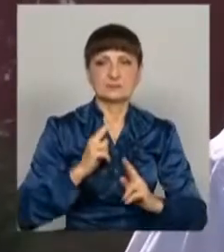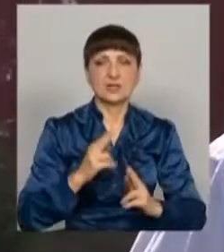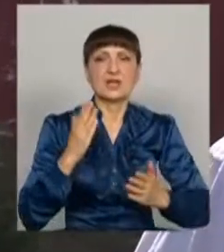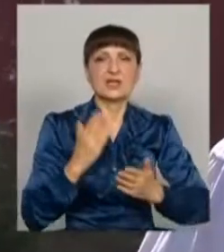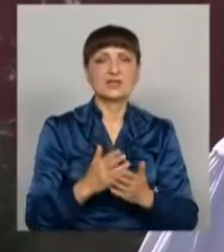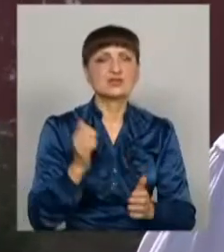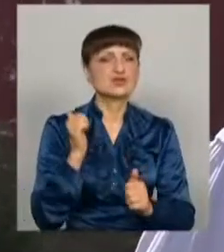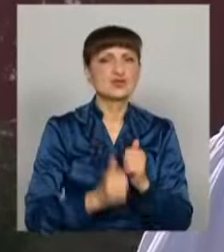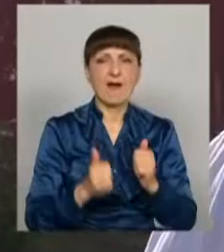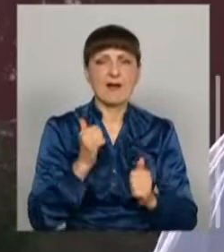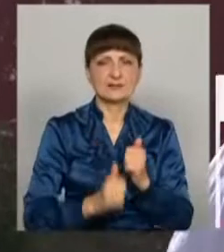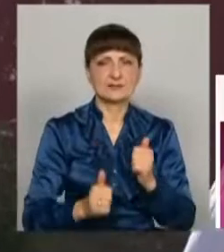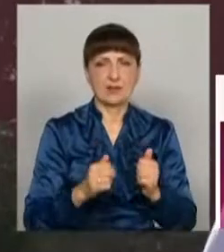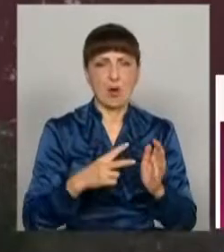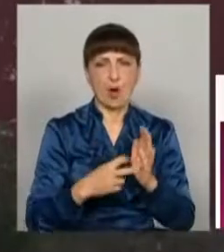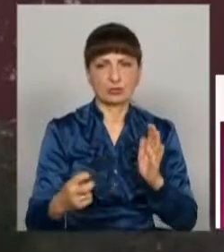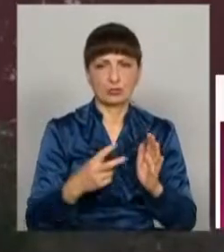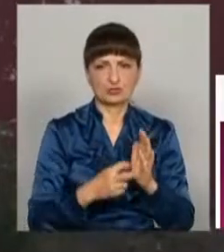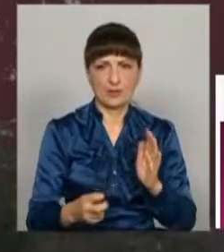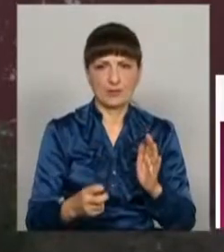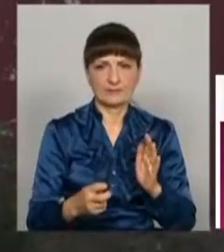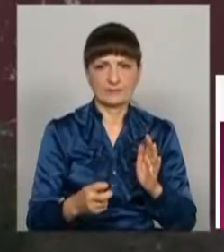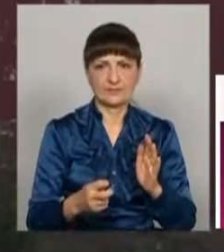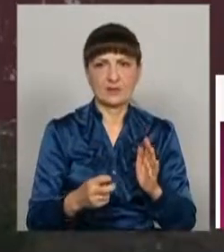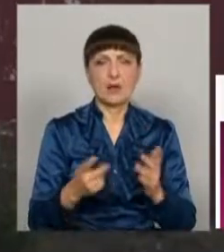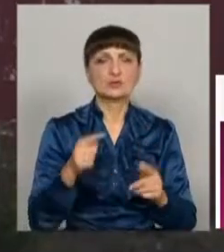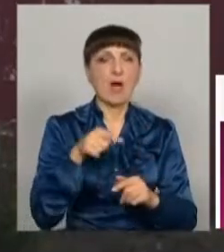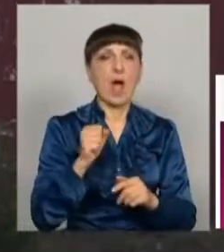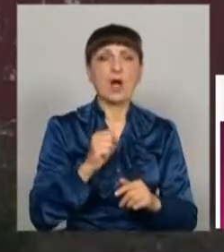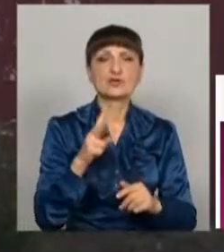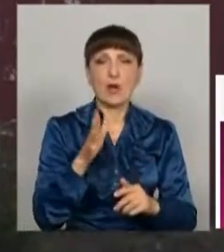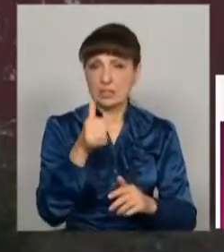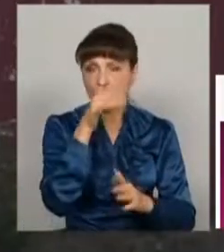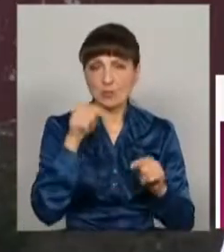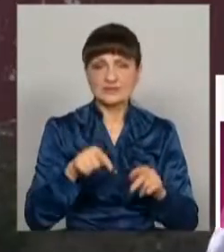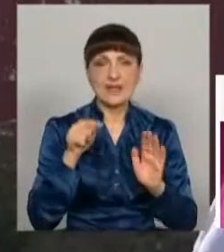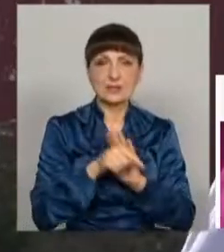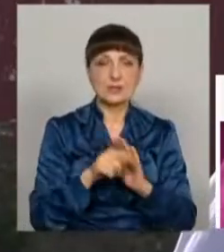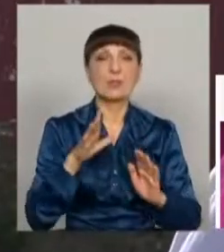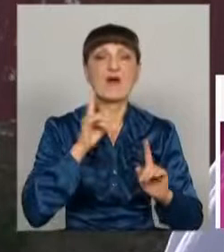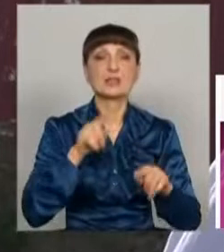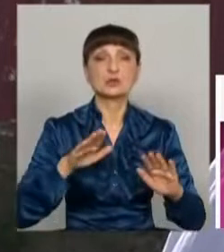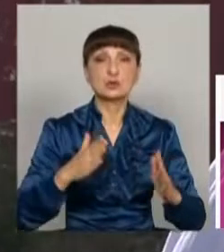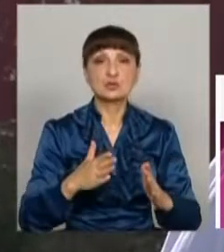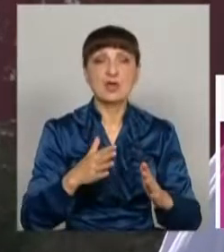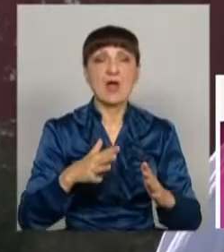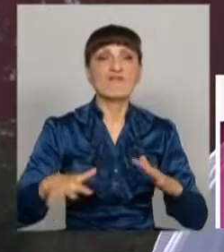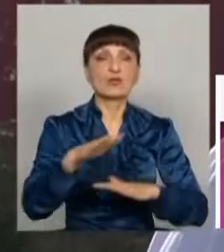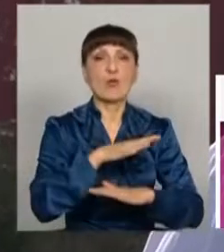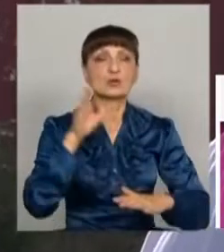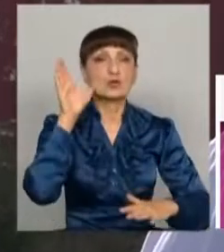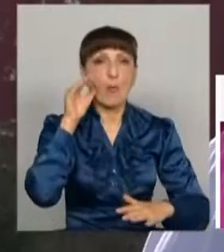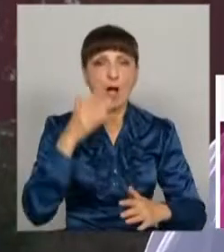частые отключения из-за того, что АЖК не смог зайти сюда. Бывали такие случаи, то что во дворе собаки и так